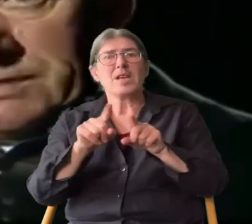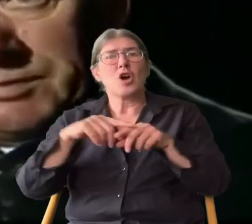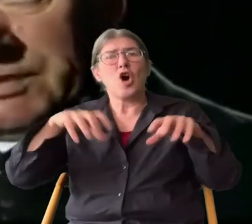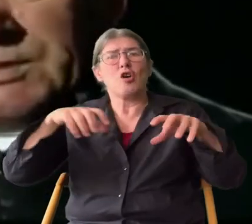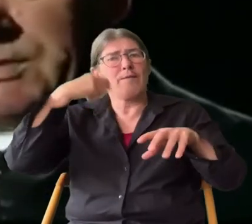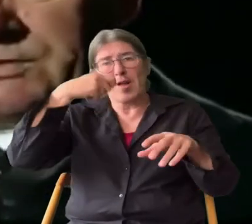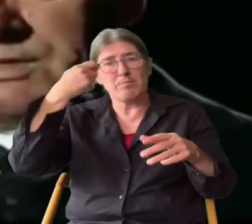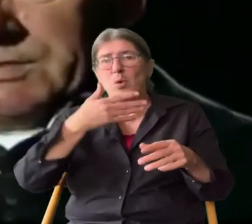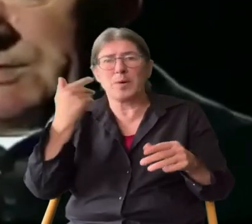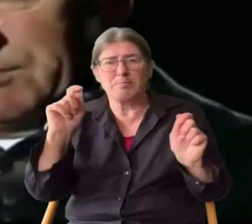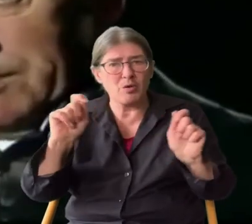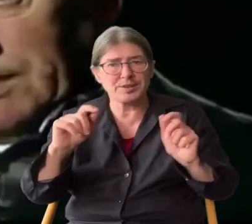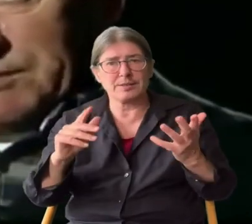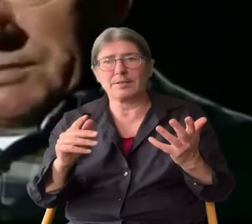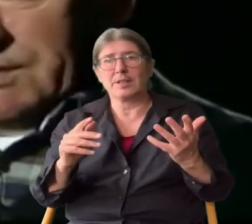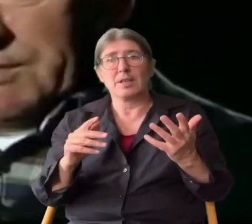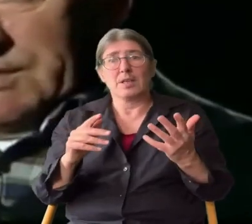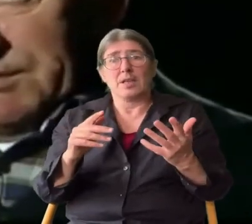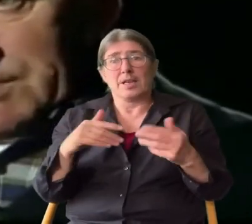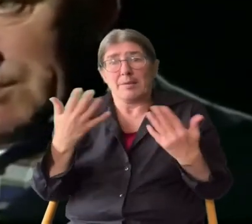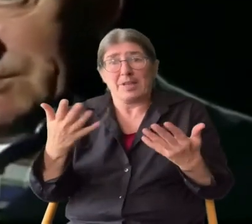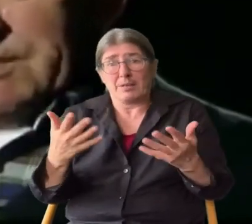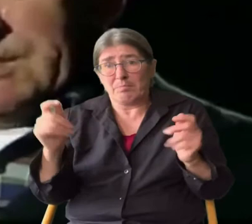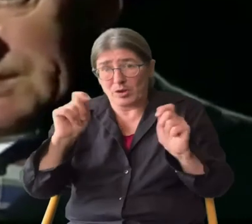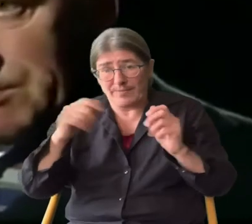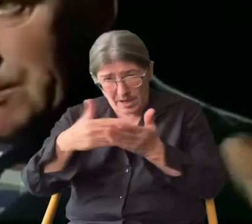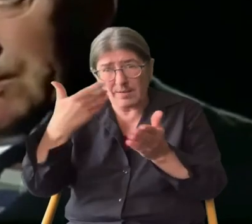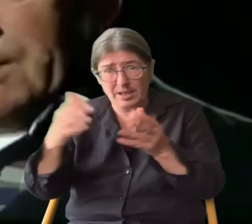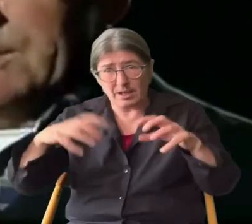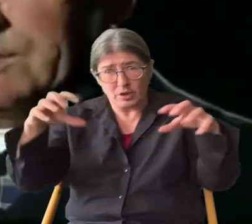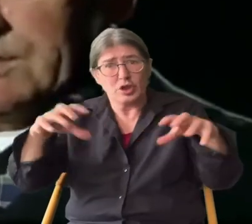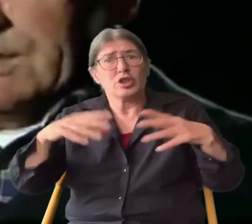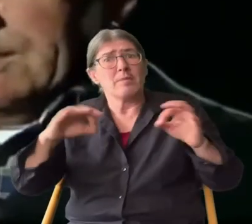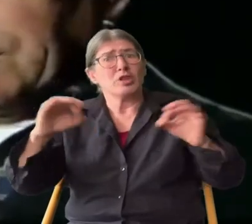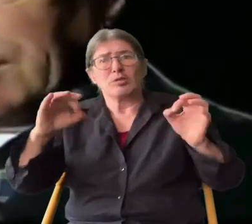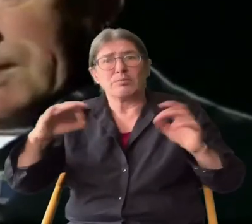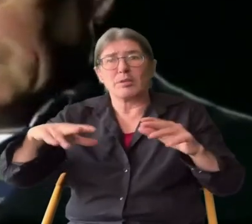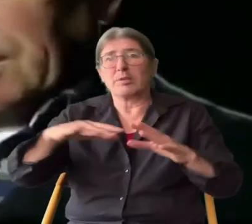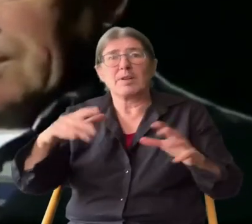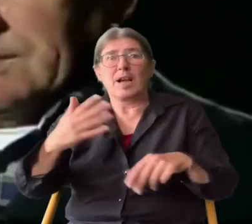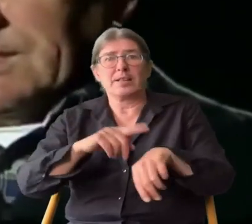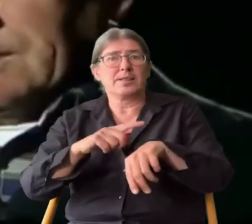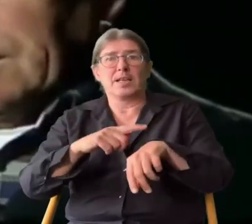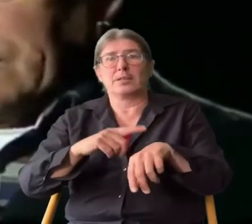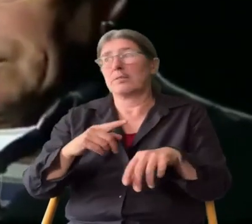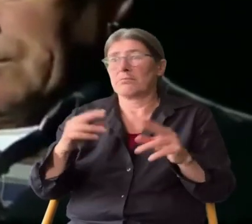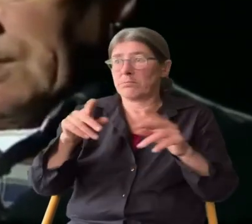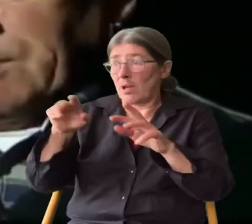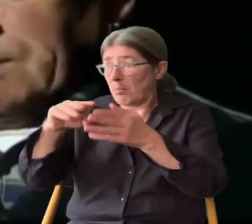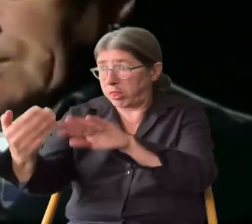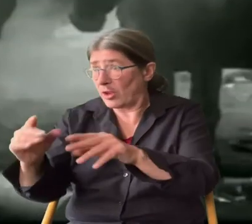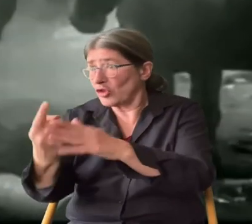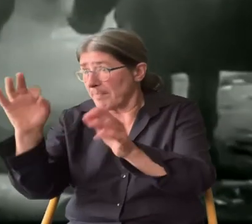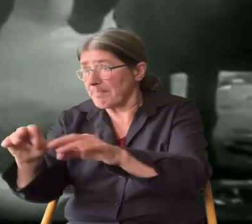Horrorfilm, in dem es keine Pause gibt, in dem es keine Halbzeit gibt, in dem es immer nur weitergeht, immer neue Eindrücke, dass man gar keine Zeit hatte, die alten Eindrücke